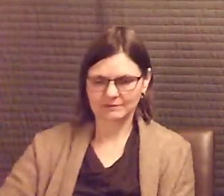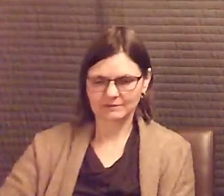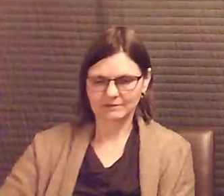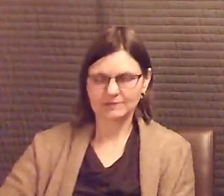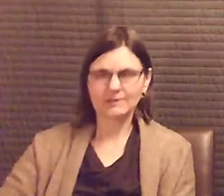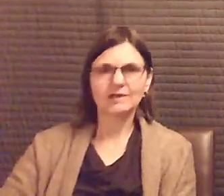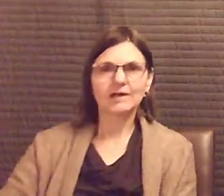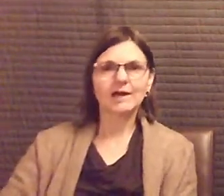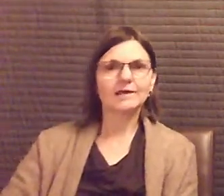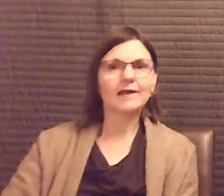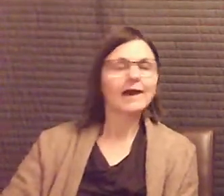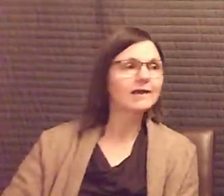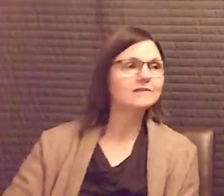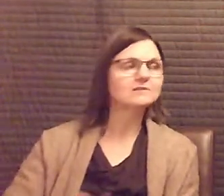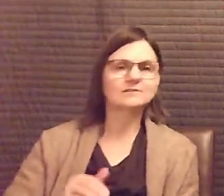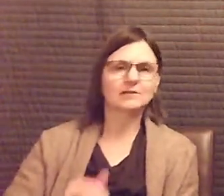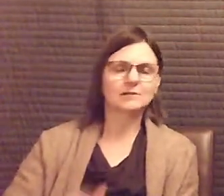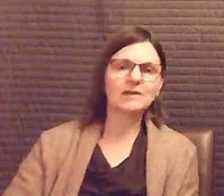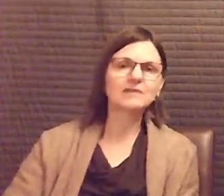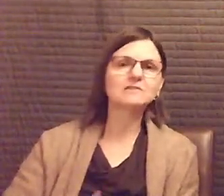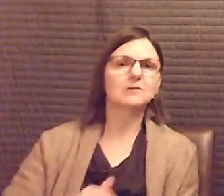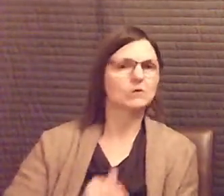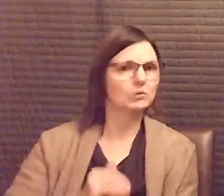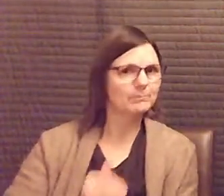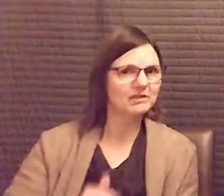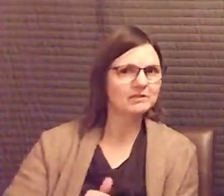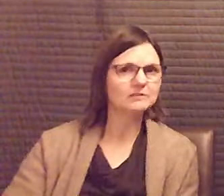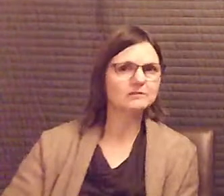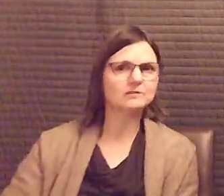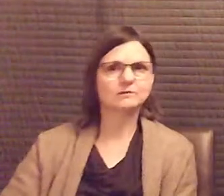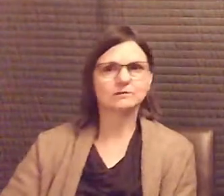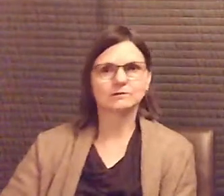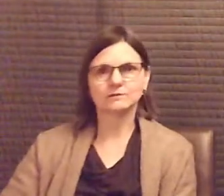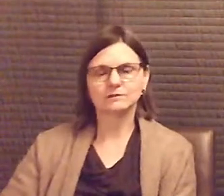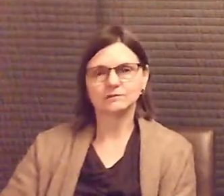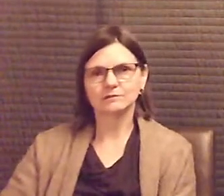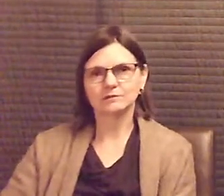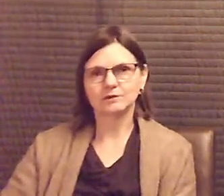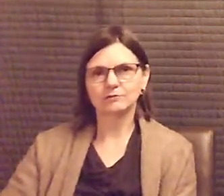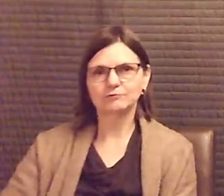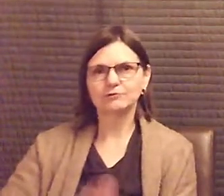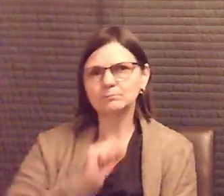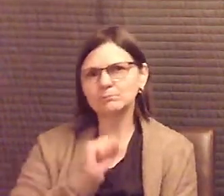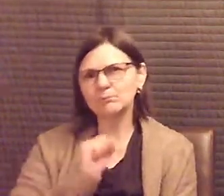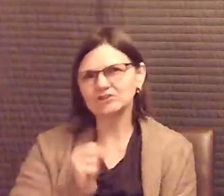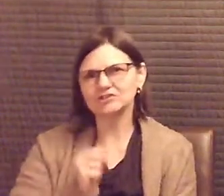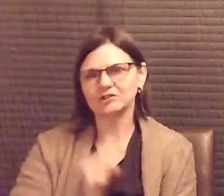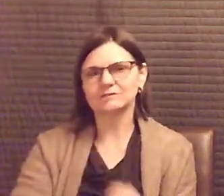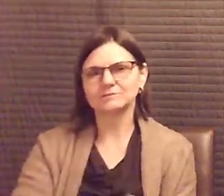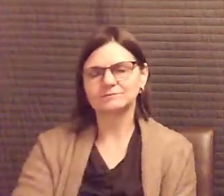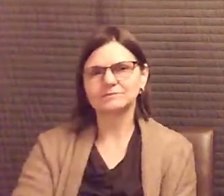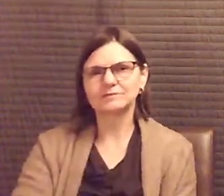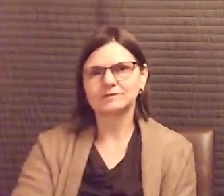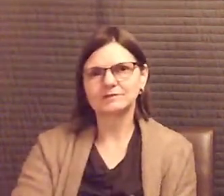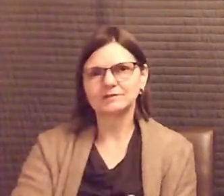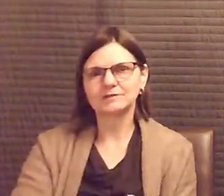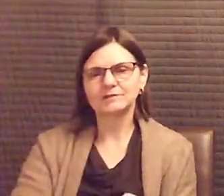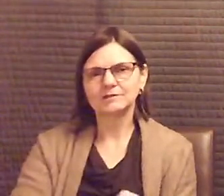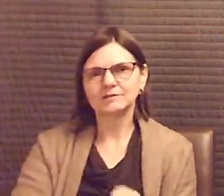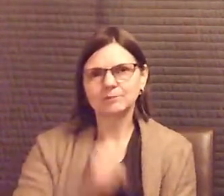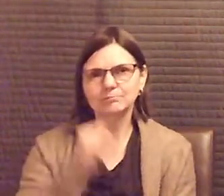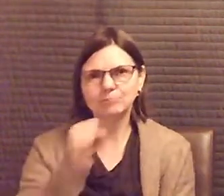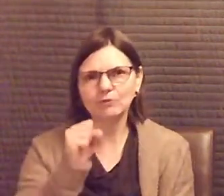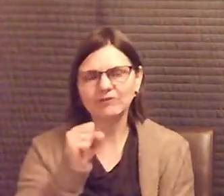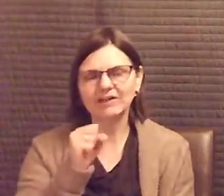kanaal is church hij zat en gemeente gebied het team alles vermorzelde stroom